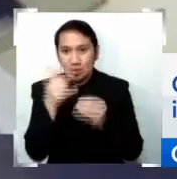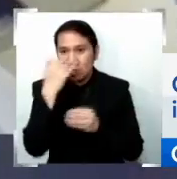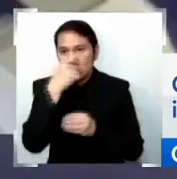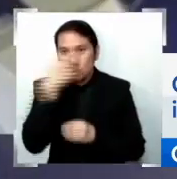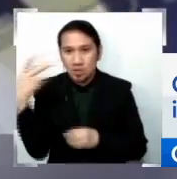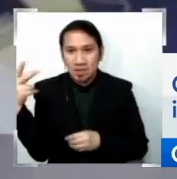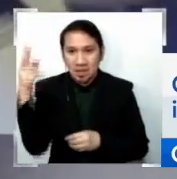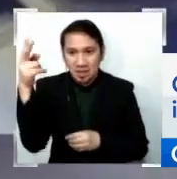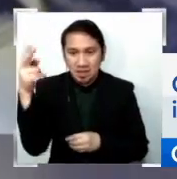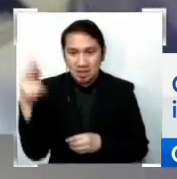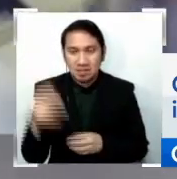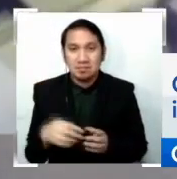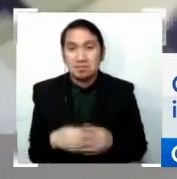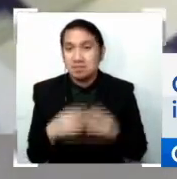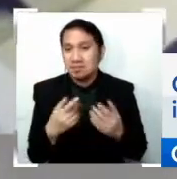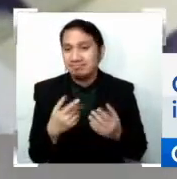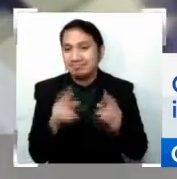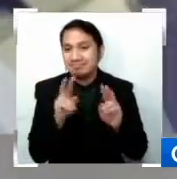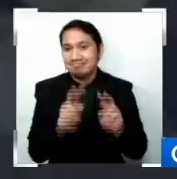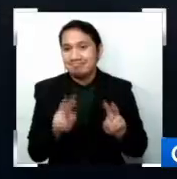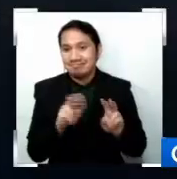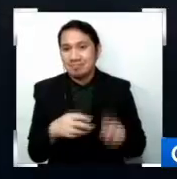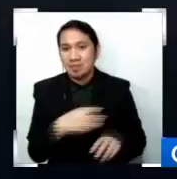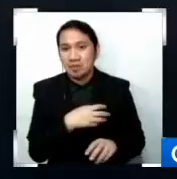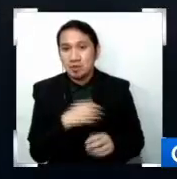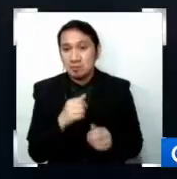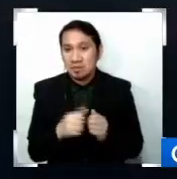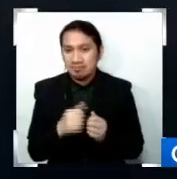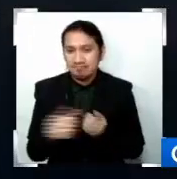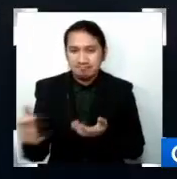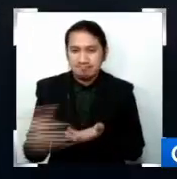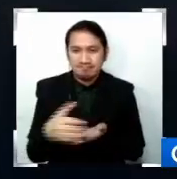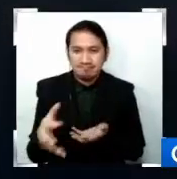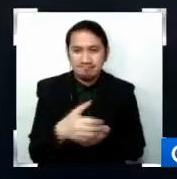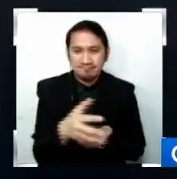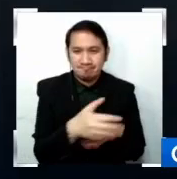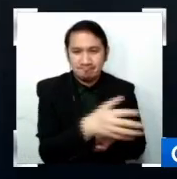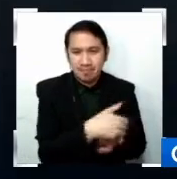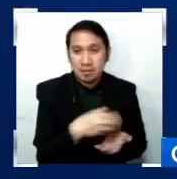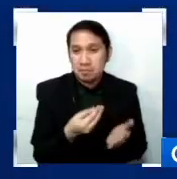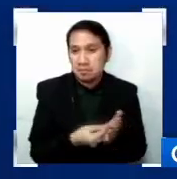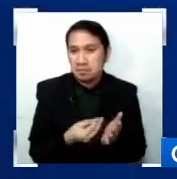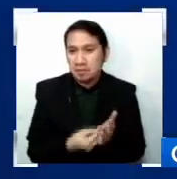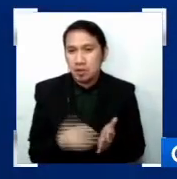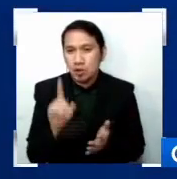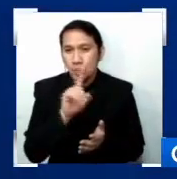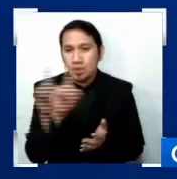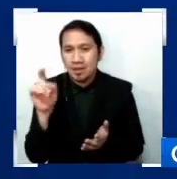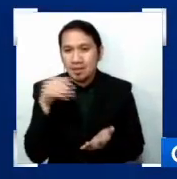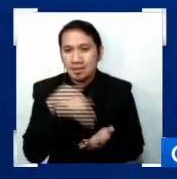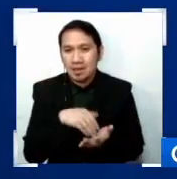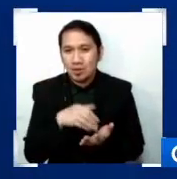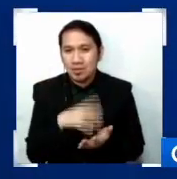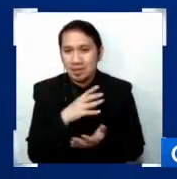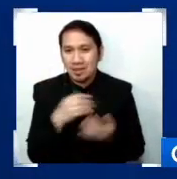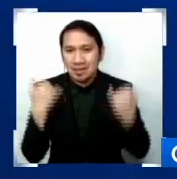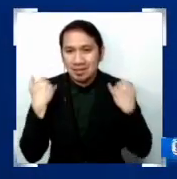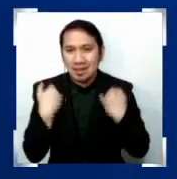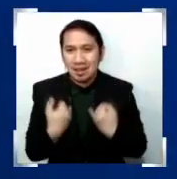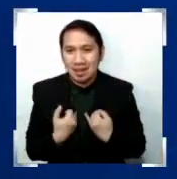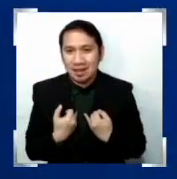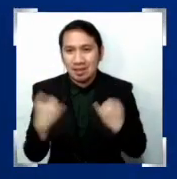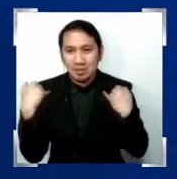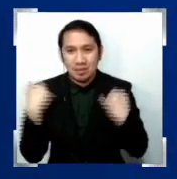Batay sa investigasyon ng pulisya, nilimas daw ng suspect ang nasa 100,000 pisong cash at alahas. Yung initial investigation po